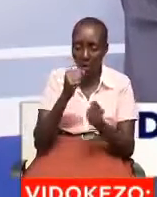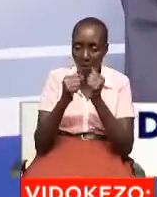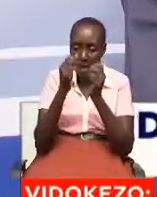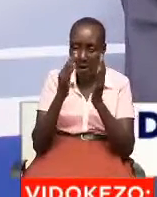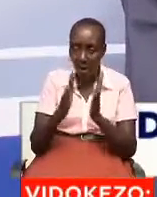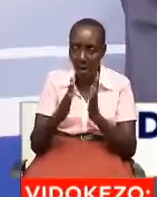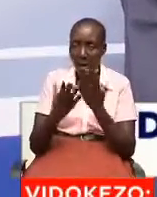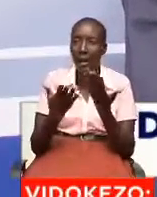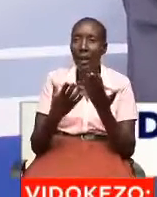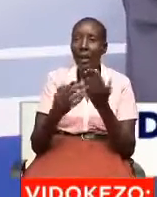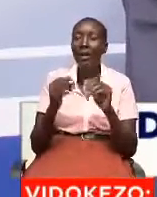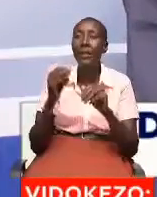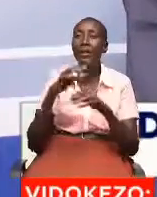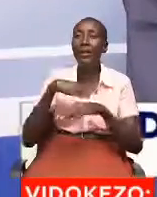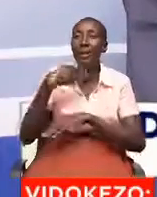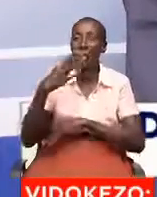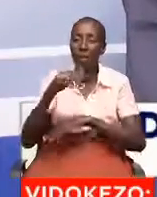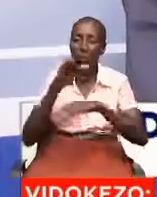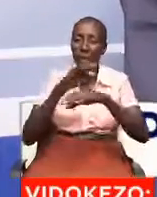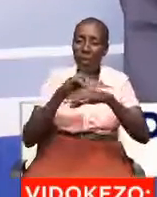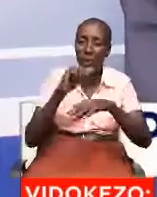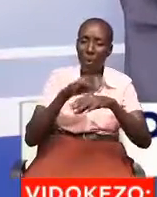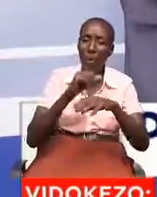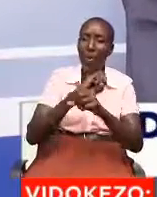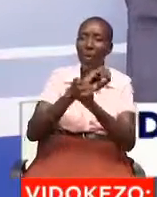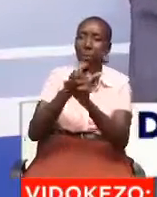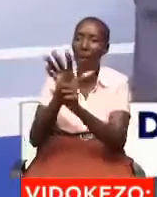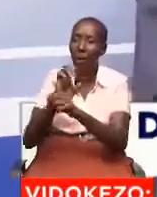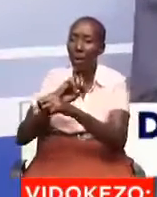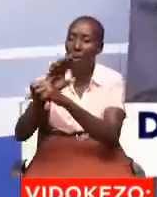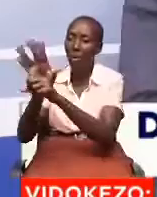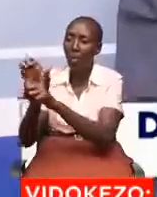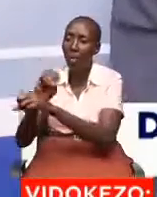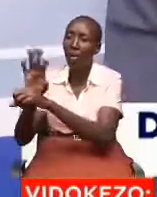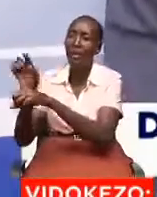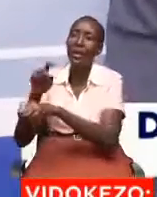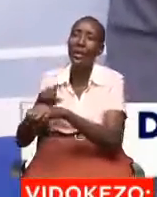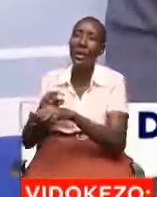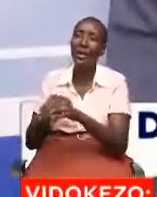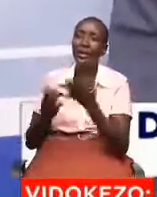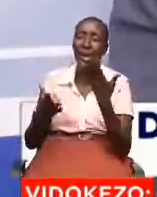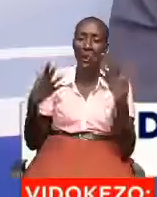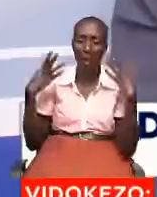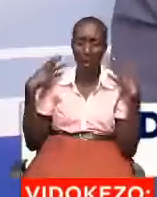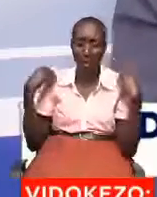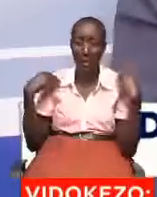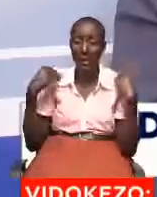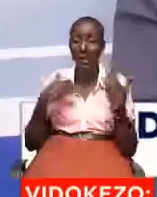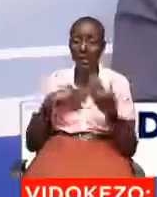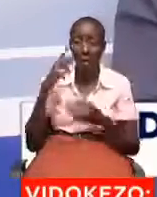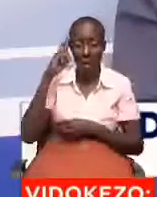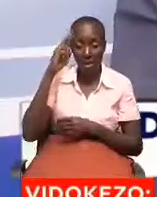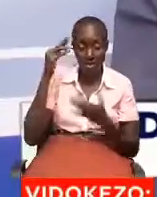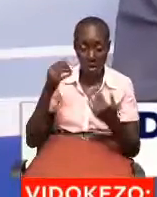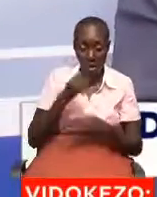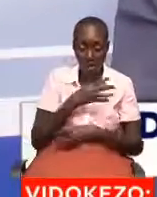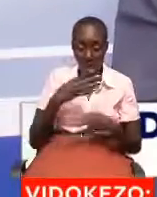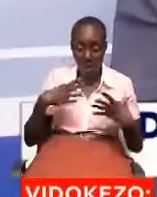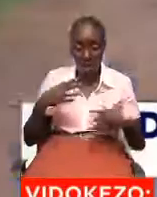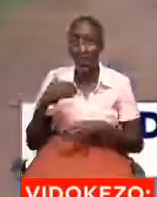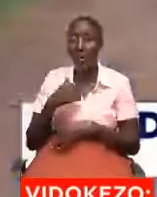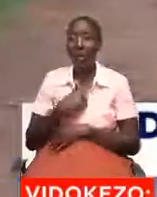wa kigeni kuitwa mara kadhaa kwa jina corona akifanya mazoezi mjini Iten, jambo ambalo limesababisha hofu miongoni